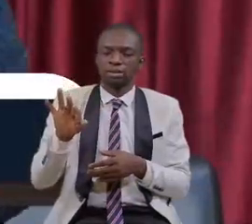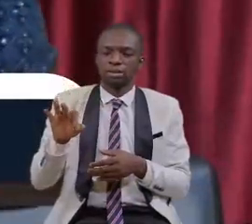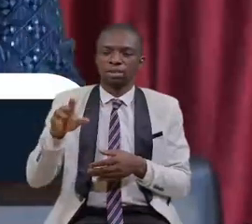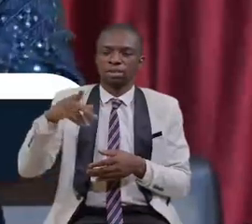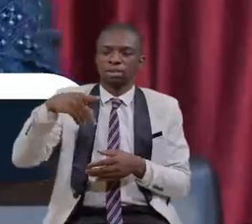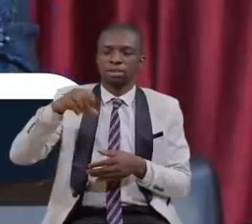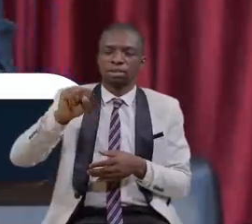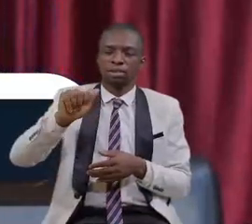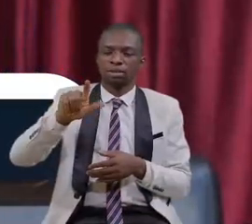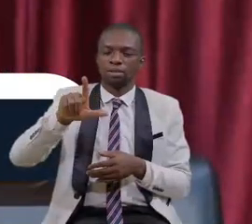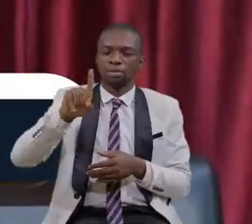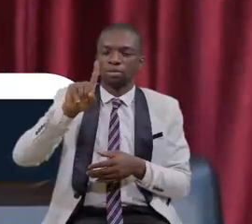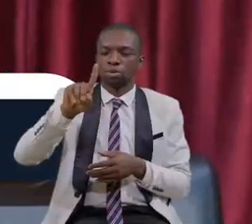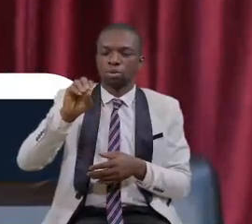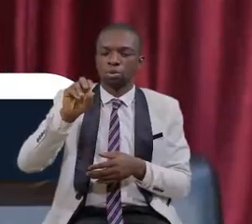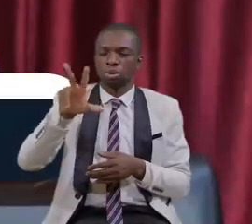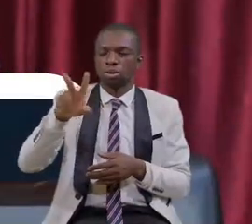Psaume 103, verset 19.